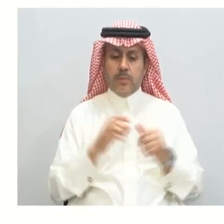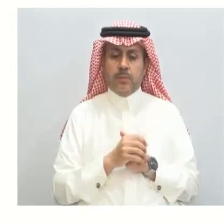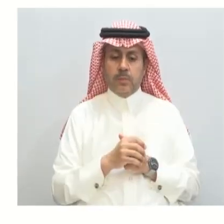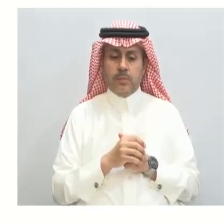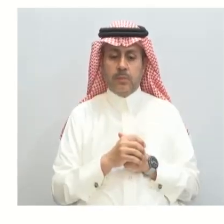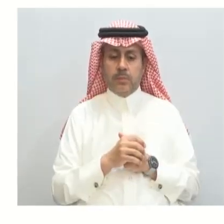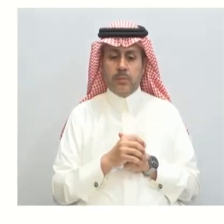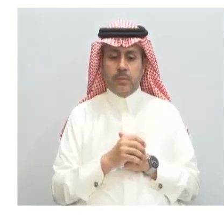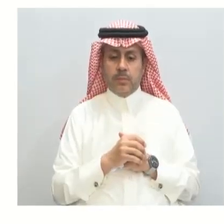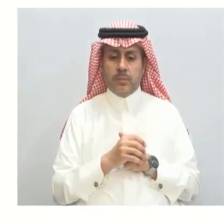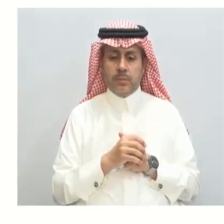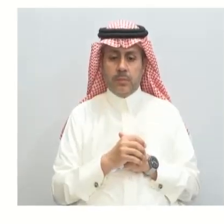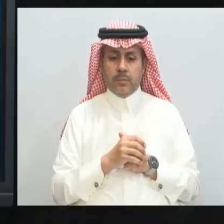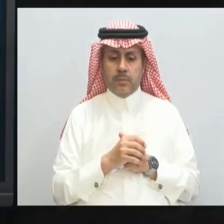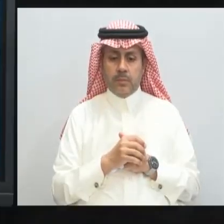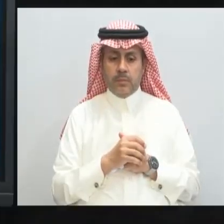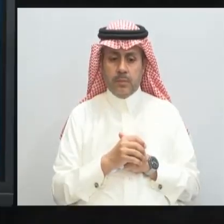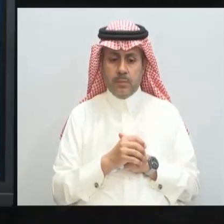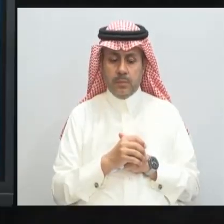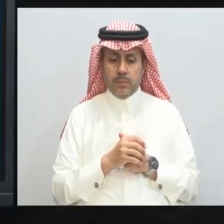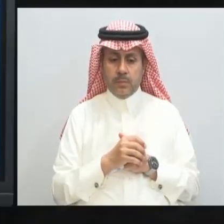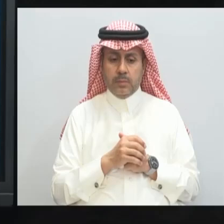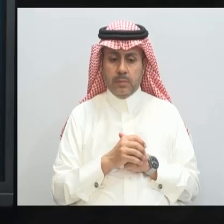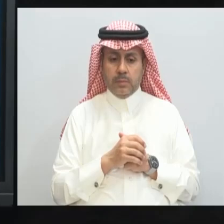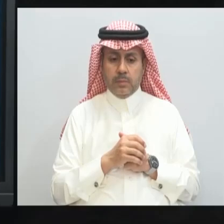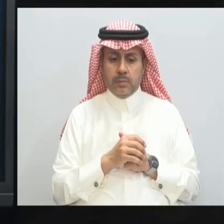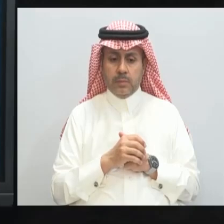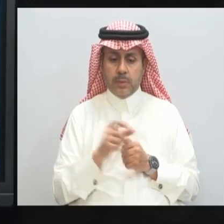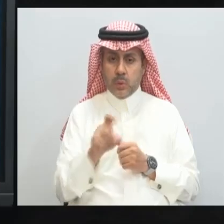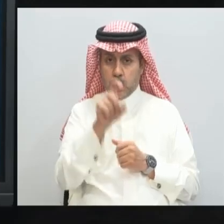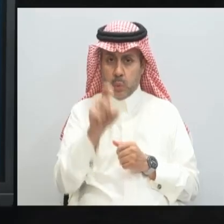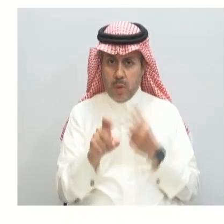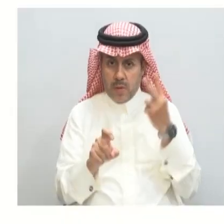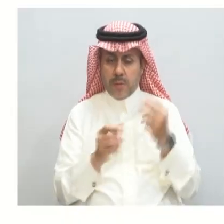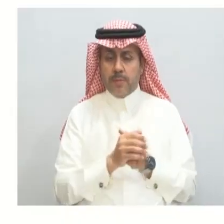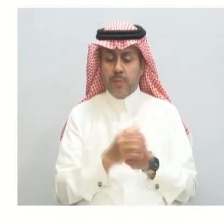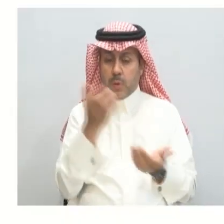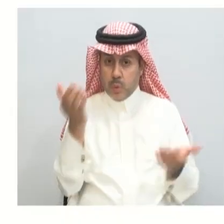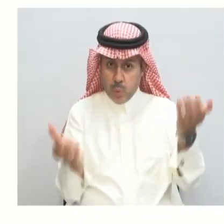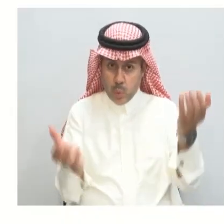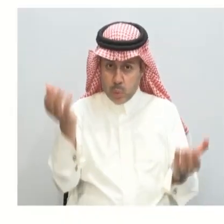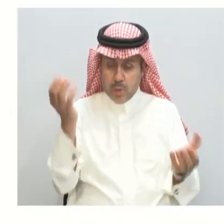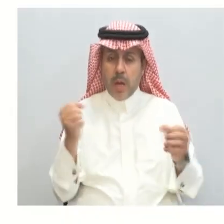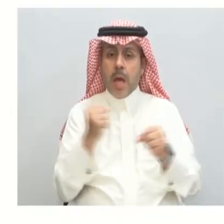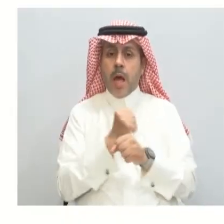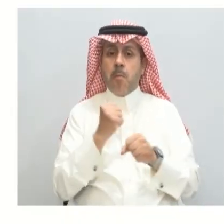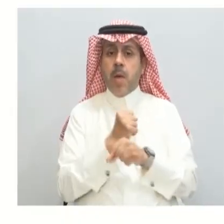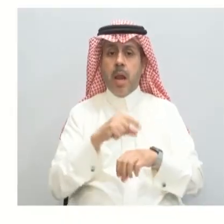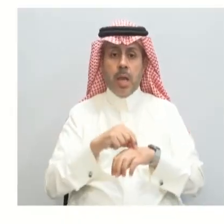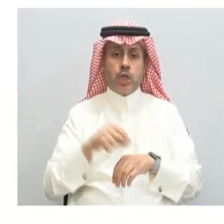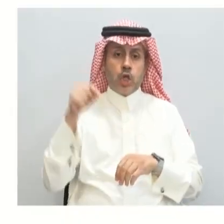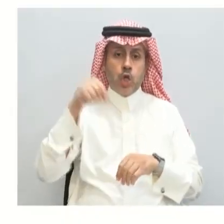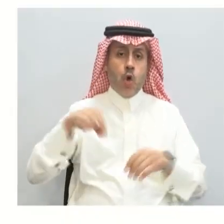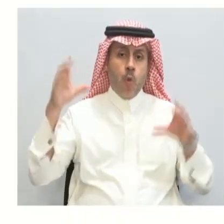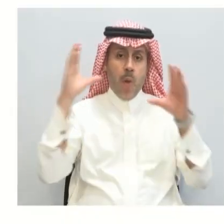يسالون عن كل انواع النعيم يوم القيامه السؤال الثاني توزن اعمال الناس يوم القيامه فيكون ميزان كل